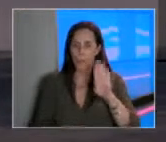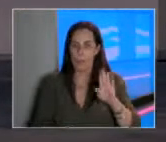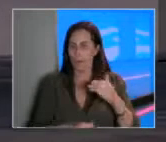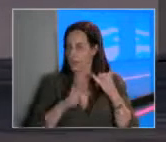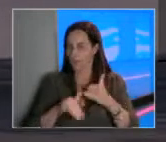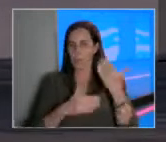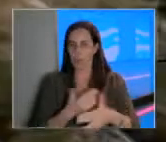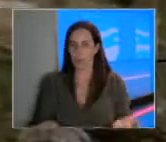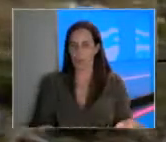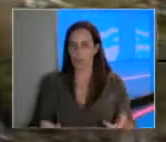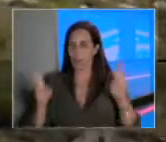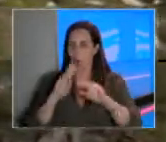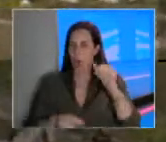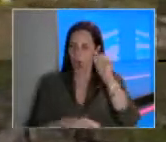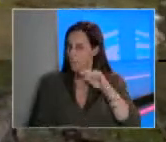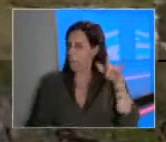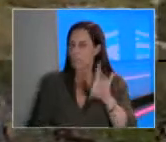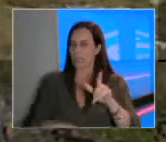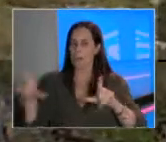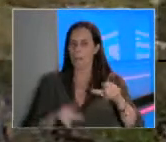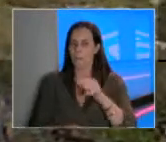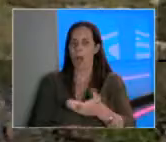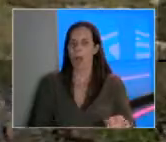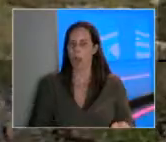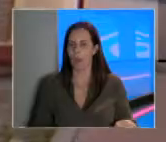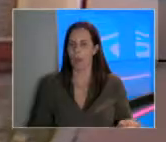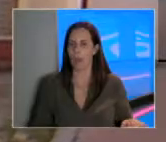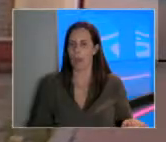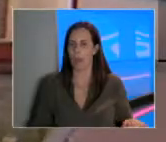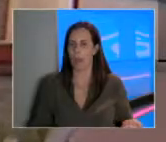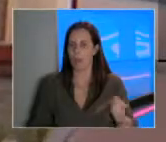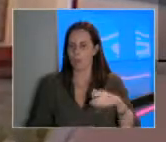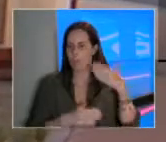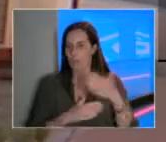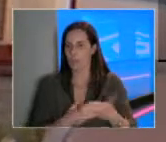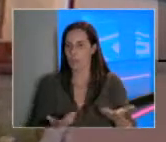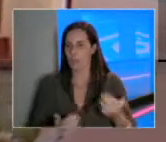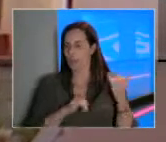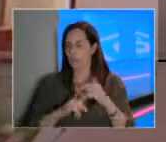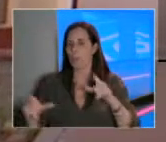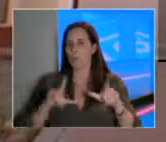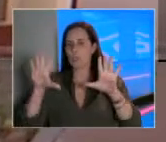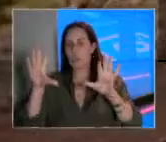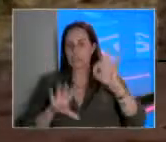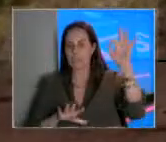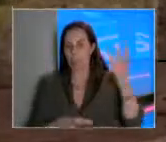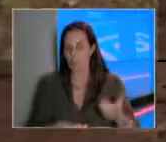יביא בסוף, כי כחול לבן מתנגדים למפה הזאת. ובסוף תובע מפה של 10%,